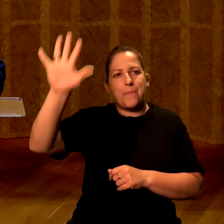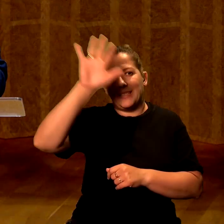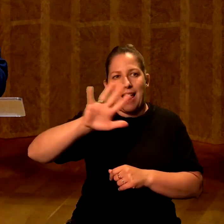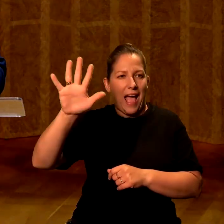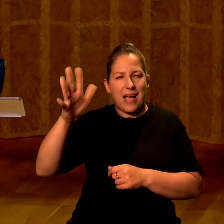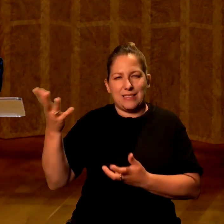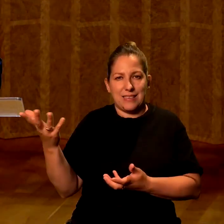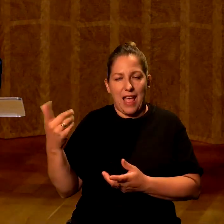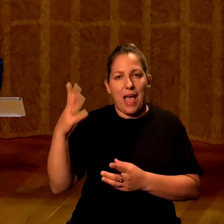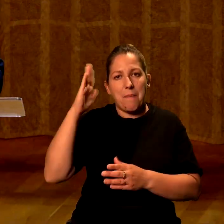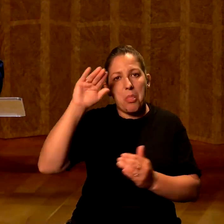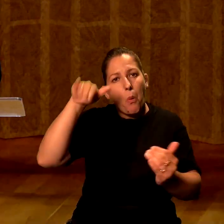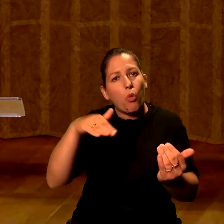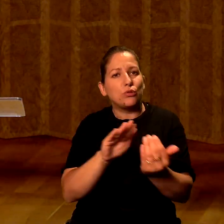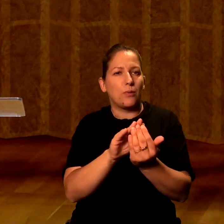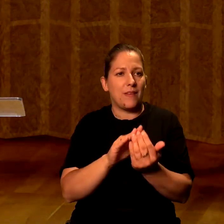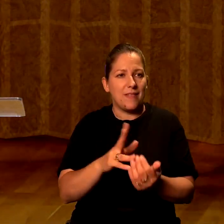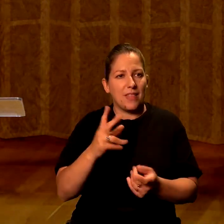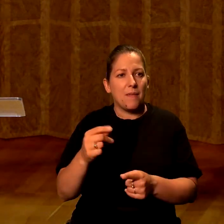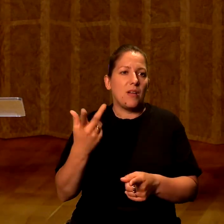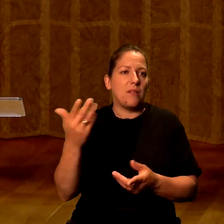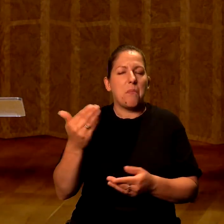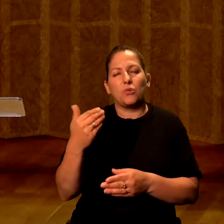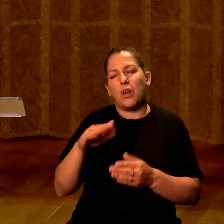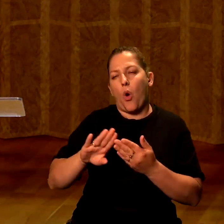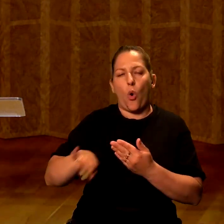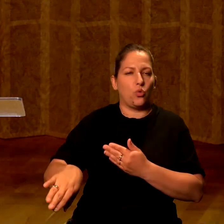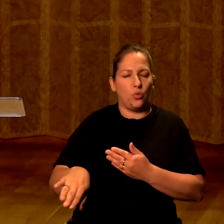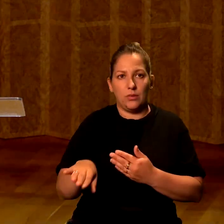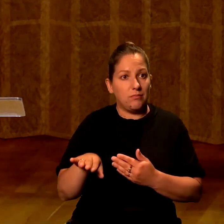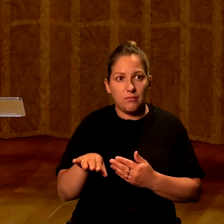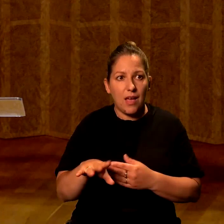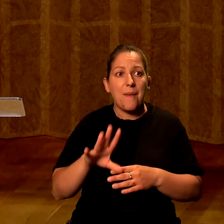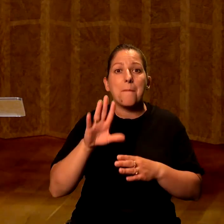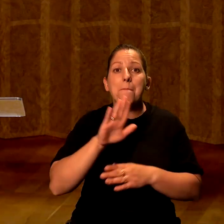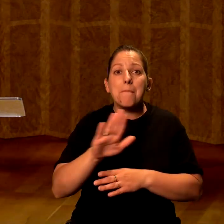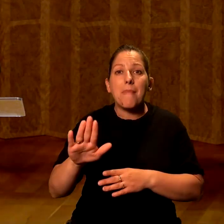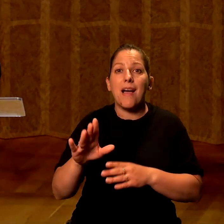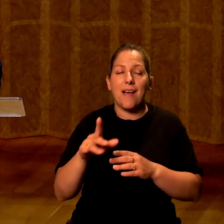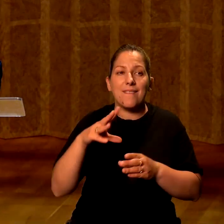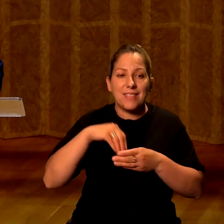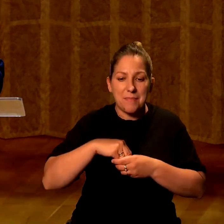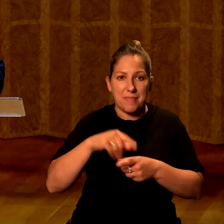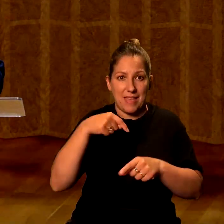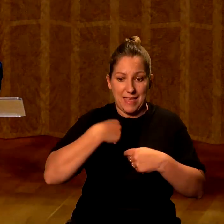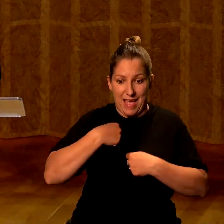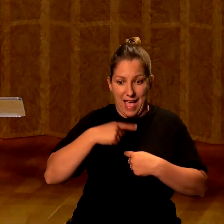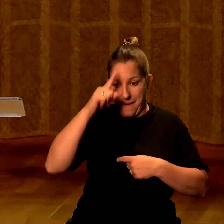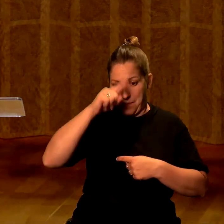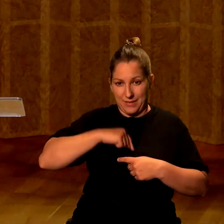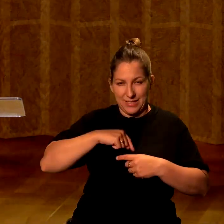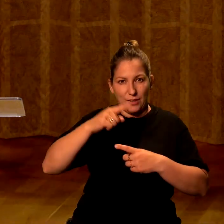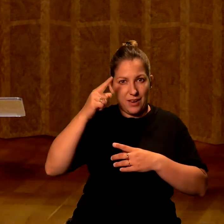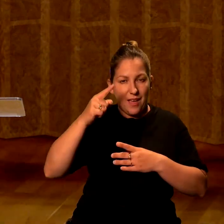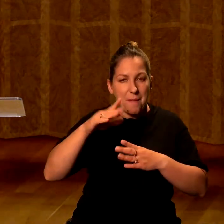się dopasowywać do nich albo będą nudne i można je odrzucić. Tak? Tylko, że w ogóle mają jakieś zjawiska psychiczne. Skoro ty je masz, to oni też je mają.